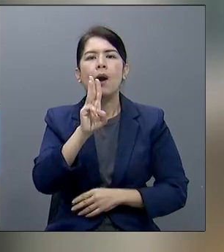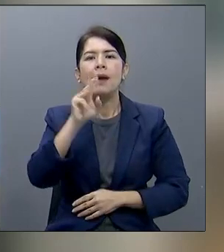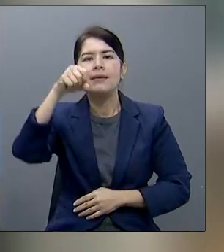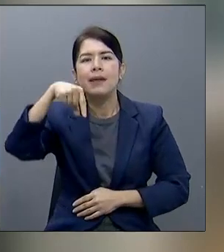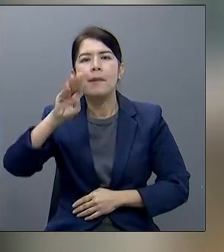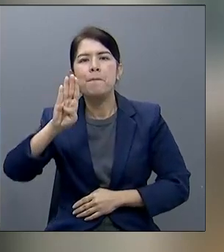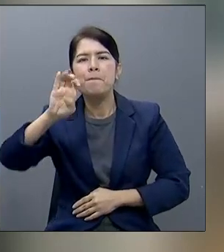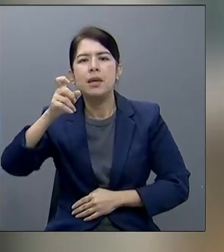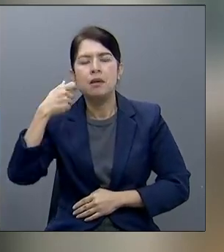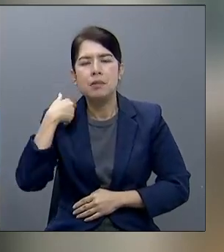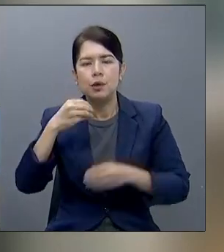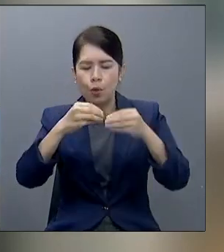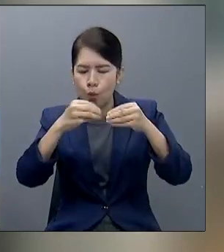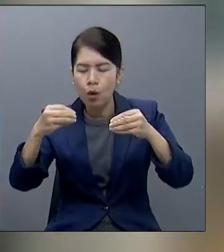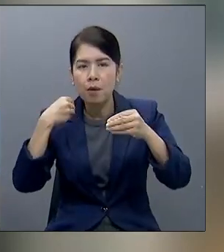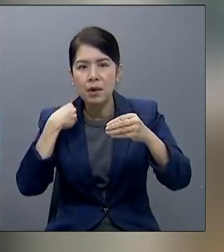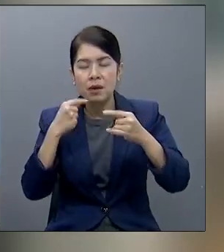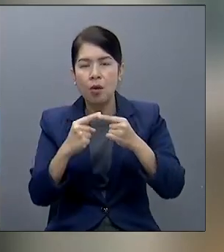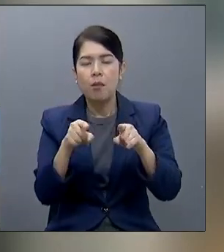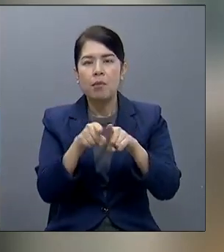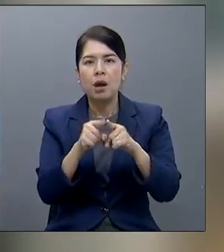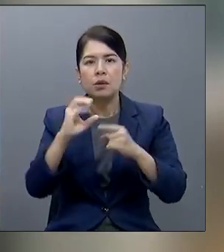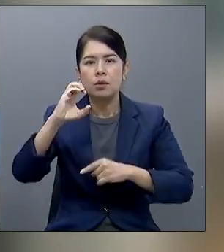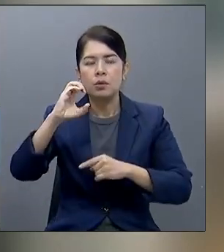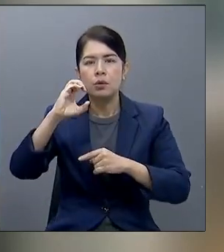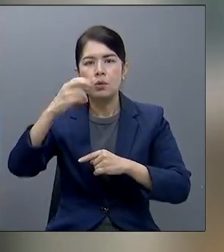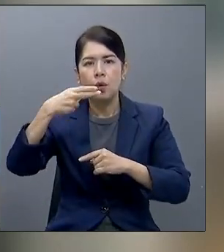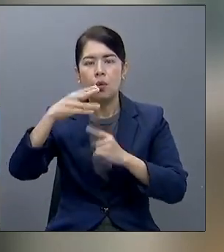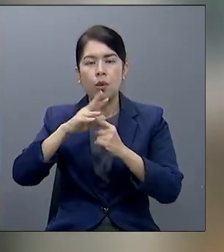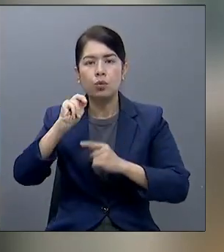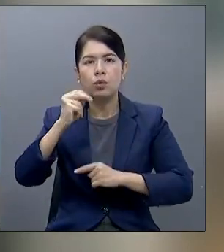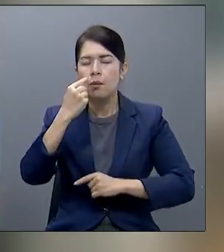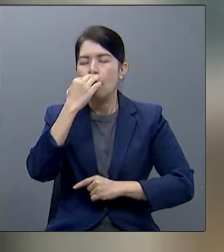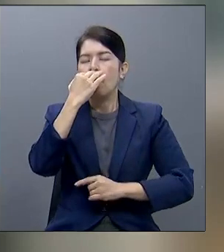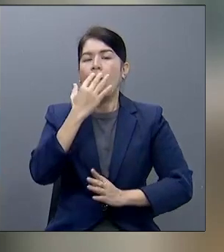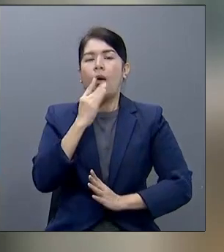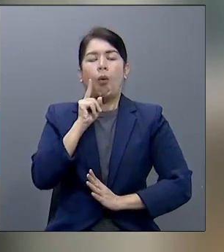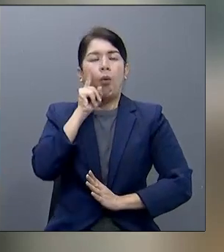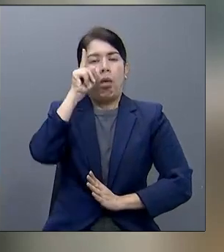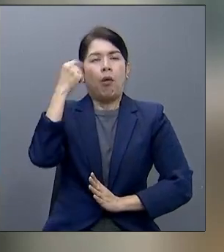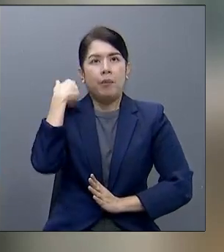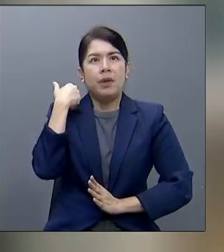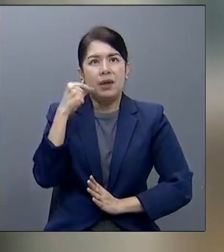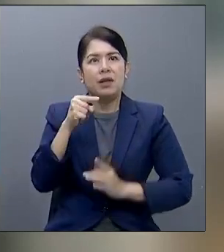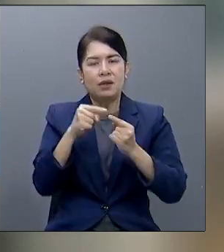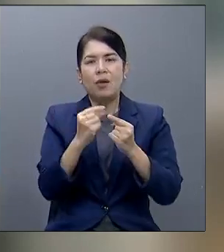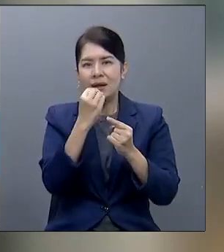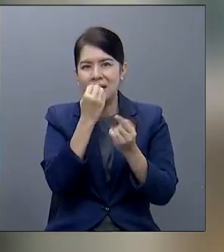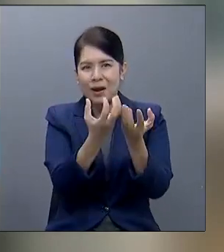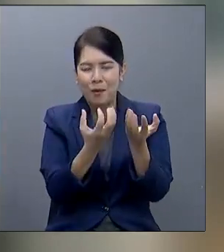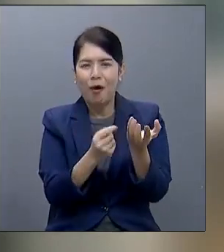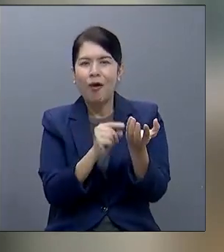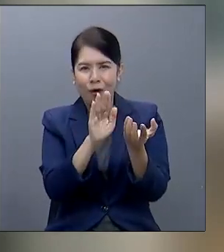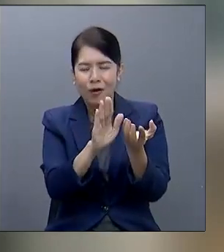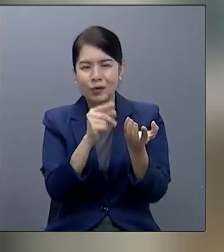ที่ให้รสชาติกลิ่นฉุนใช่ไหมครับแล้วก็เราก็ทานคู่กับอาหารญี่ปุ่นนะครับผมก็ชอบเหมือนกันนะครับซึ่งตัววาซาบิเนี่ยนะครับเขาจะเป็น